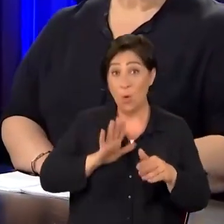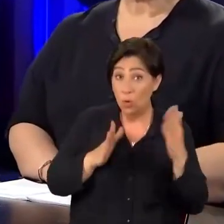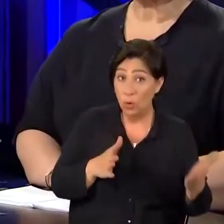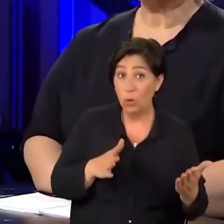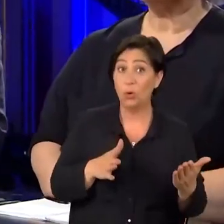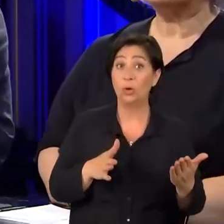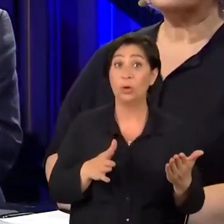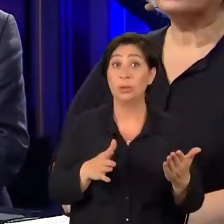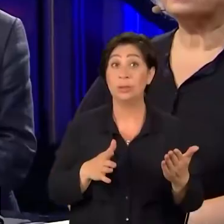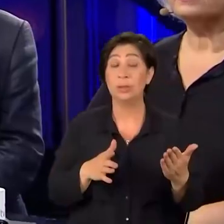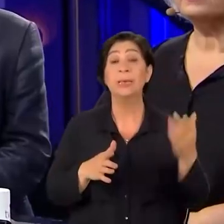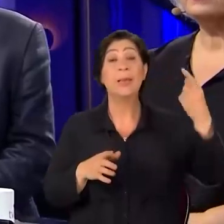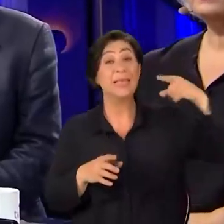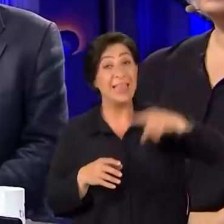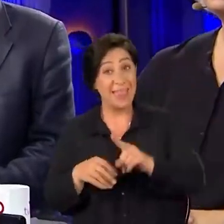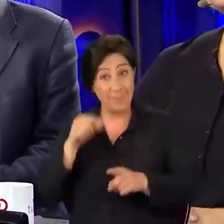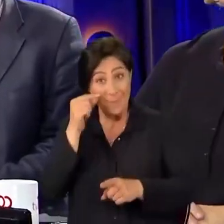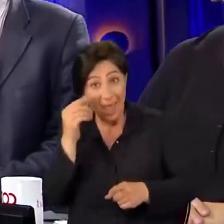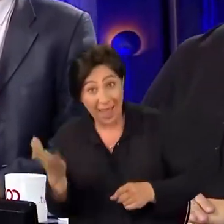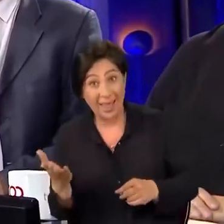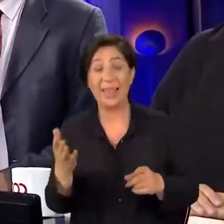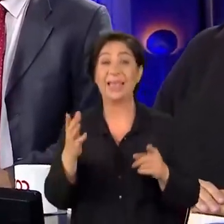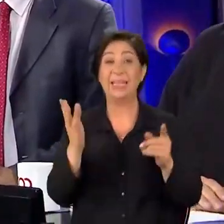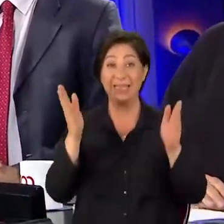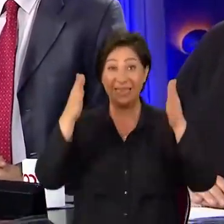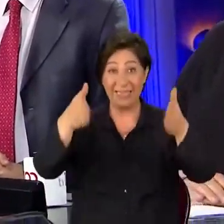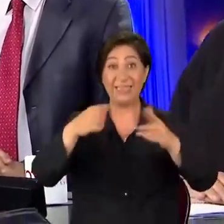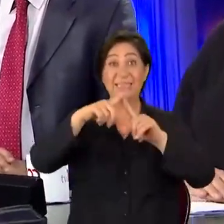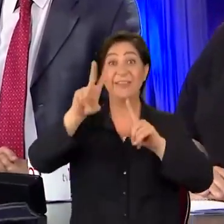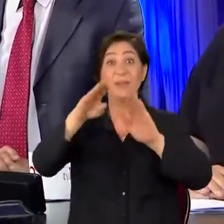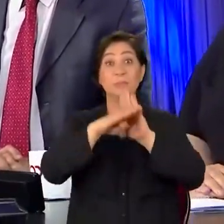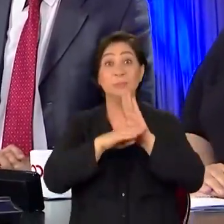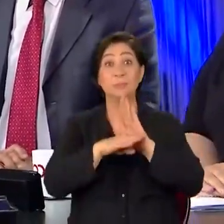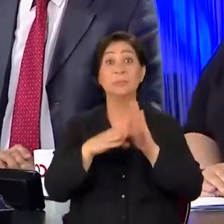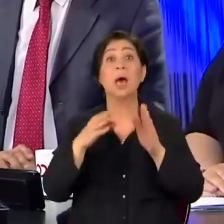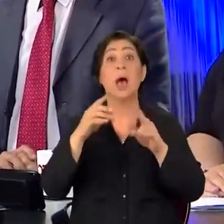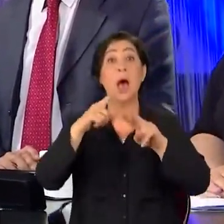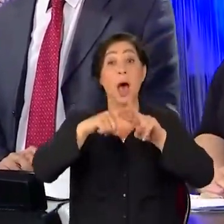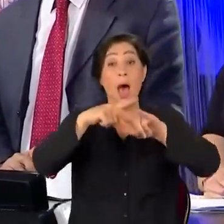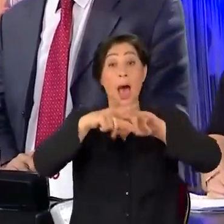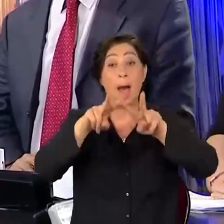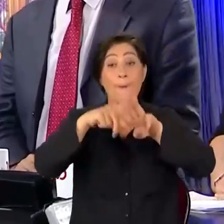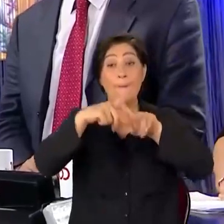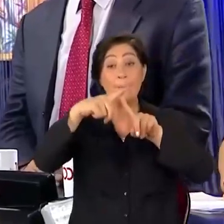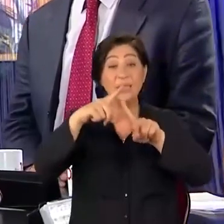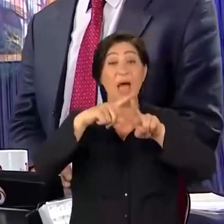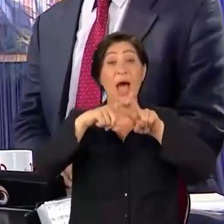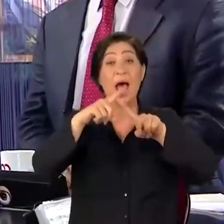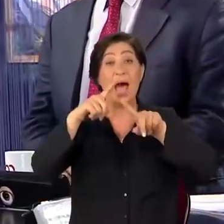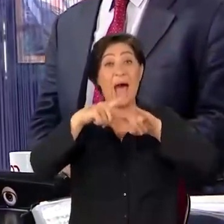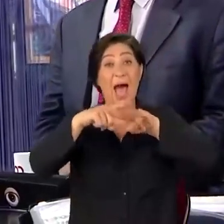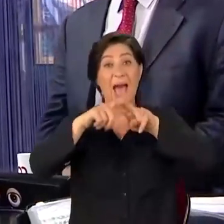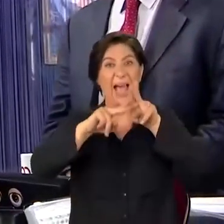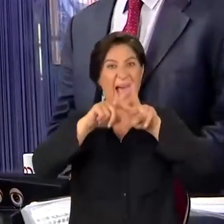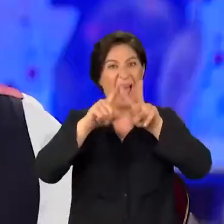Ekrem İmamoğlu'nun gerek Binali Bey'in çıktığı programları diğer kanallarda ve Ahmet Hakan filan gibi